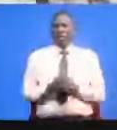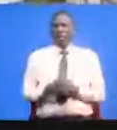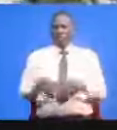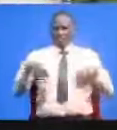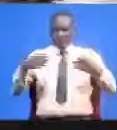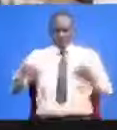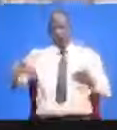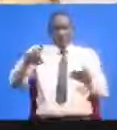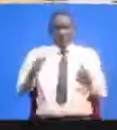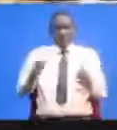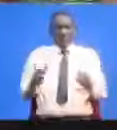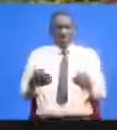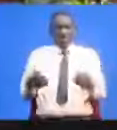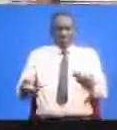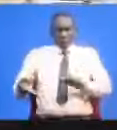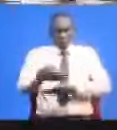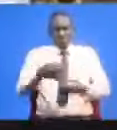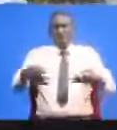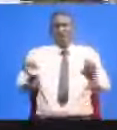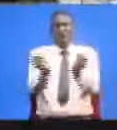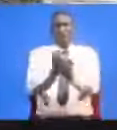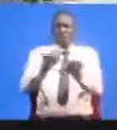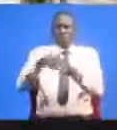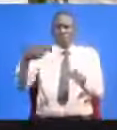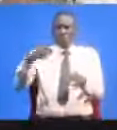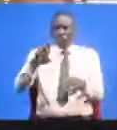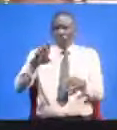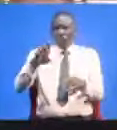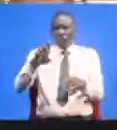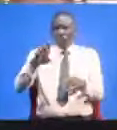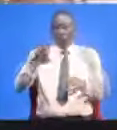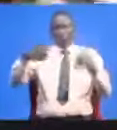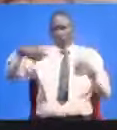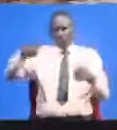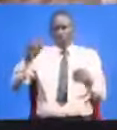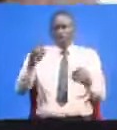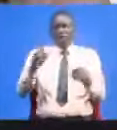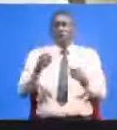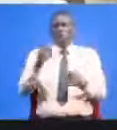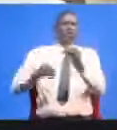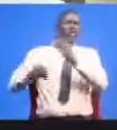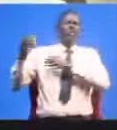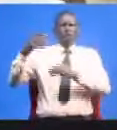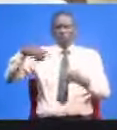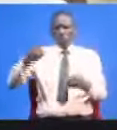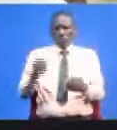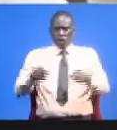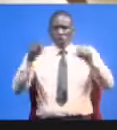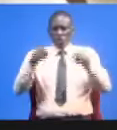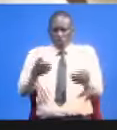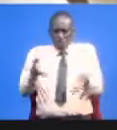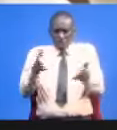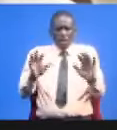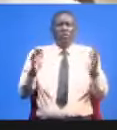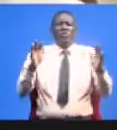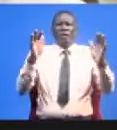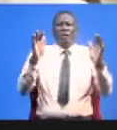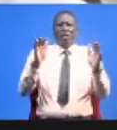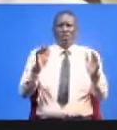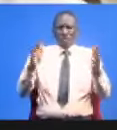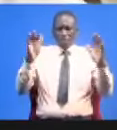Wakazi wa eneo hilo walitangamana na jamaa ya Hulda kusherehekea ushindi wake ambao ni wa kihistoria. Leo hii tuko hapa